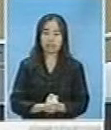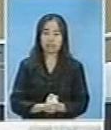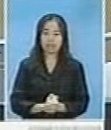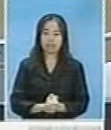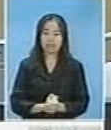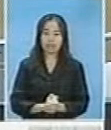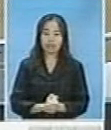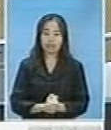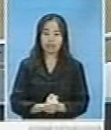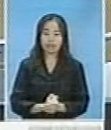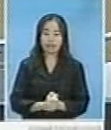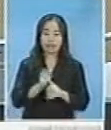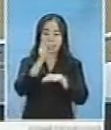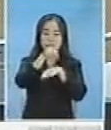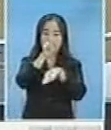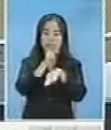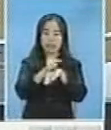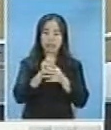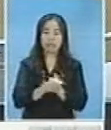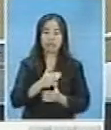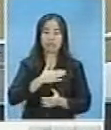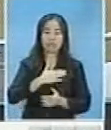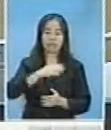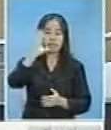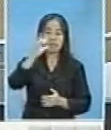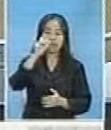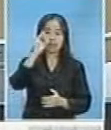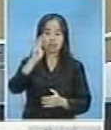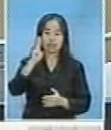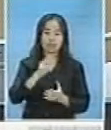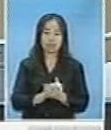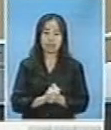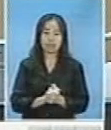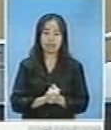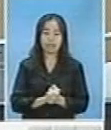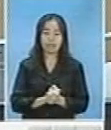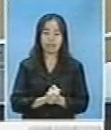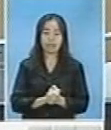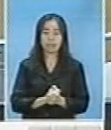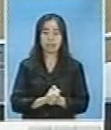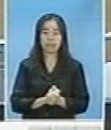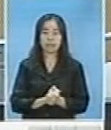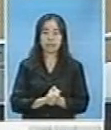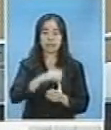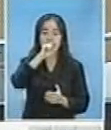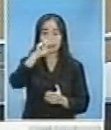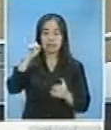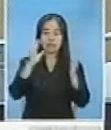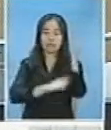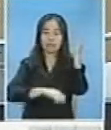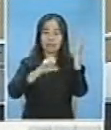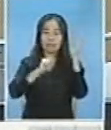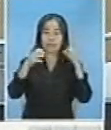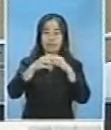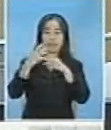กราบเรียนท่านประธานสภาที่เคารพกับผมชัยวุฒิผ่องแผ้วสมาชิกสภาผู้แทนราษฎรจังหวัดสงขลาพรรคประชาธิปัตย์ครับ